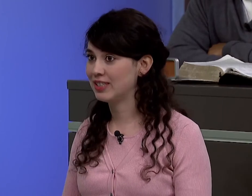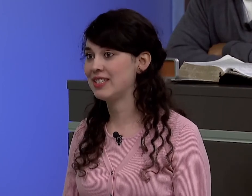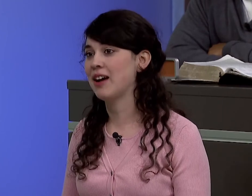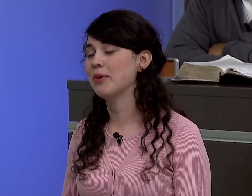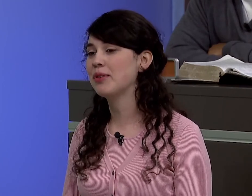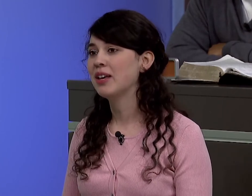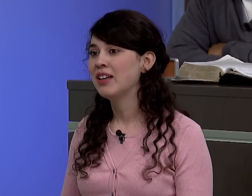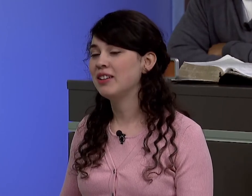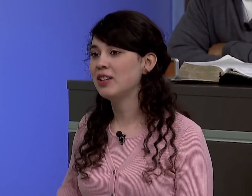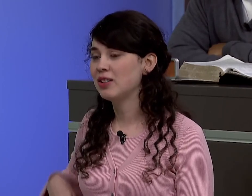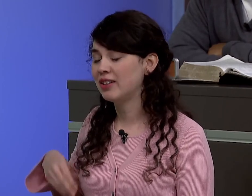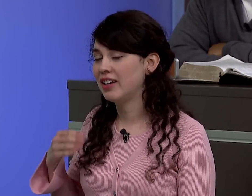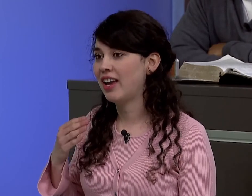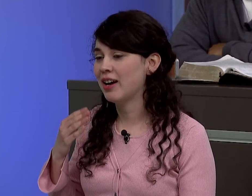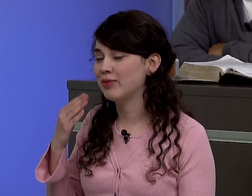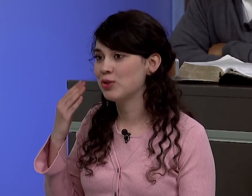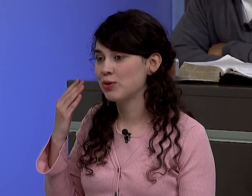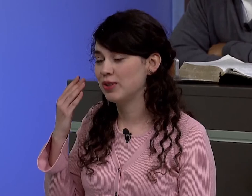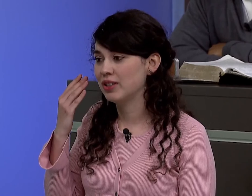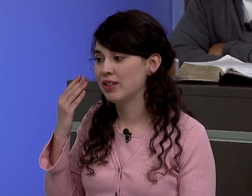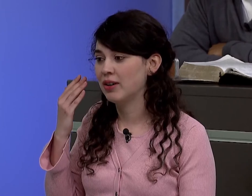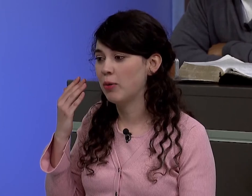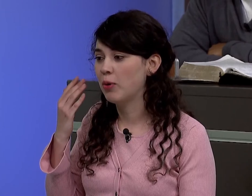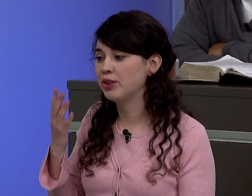a kiedy przyszły do grobu po upływie soboty,